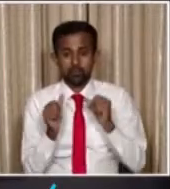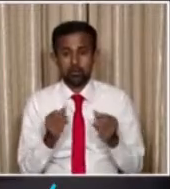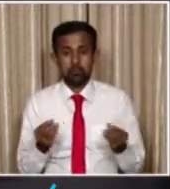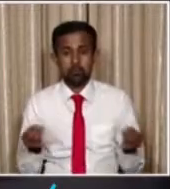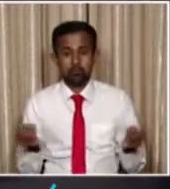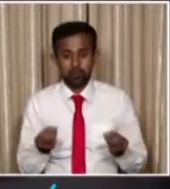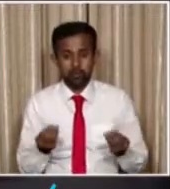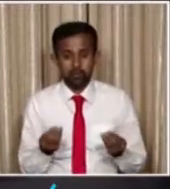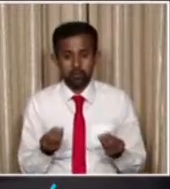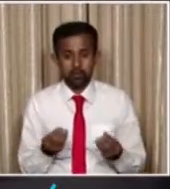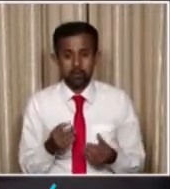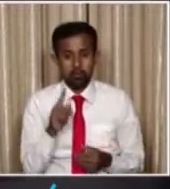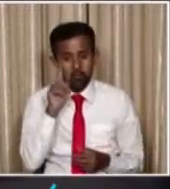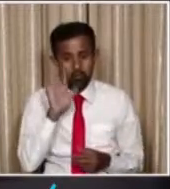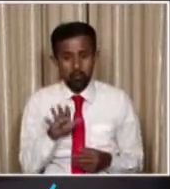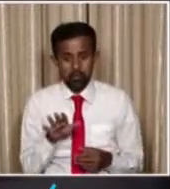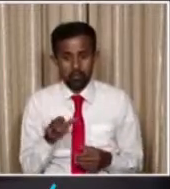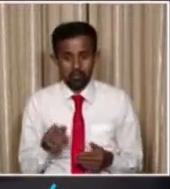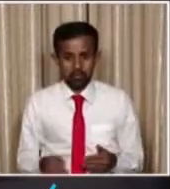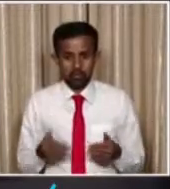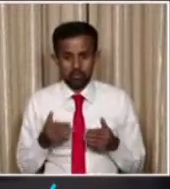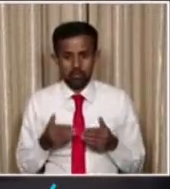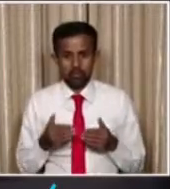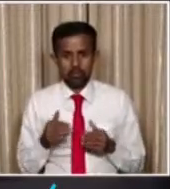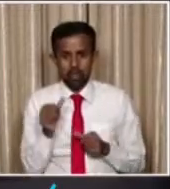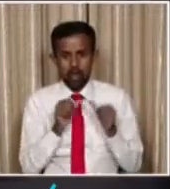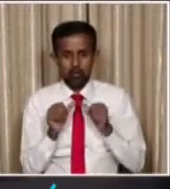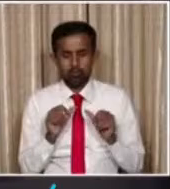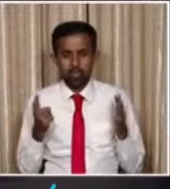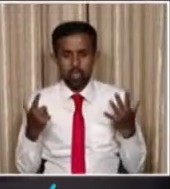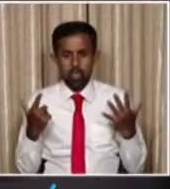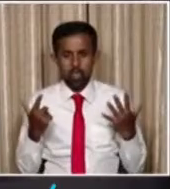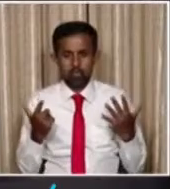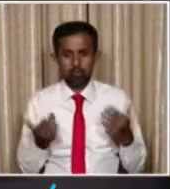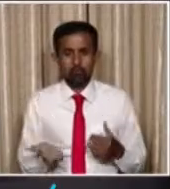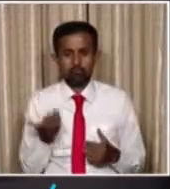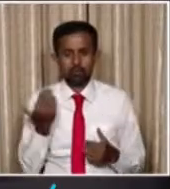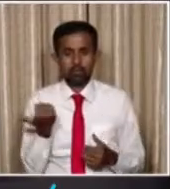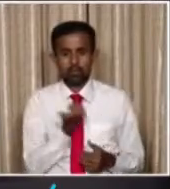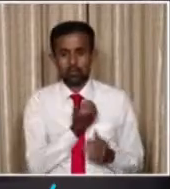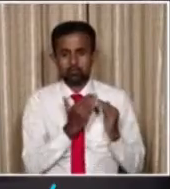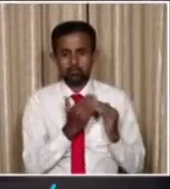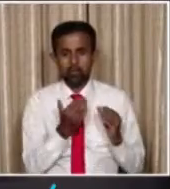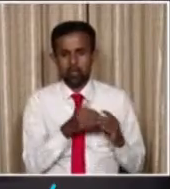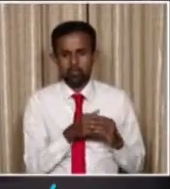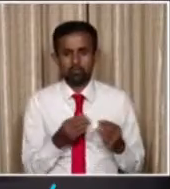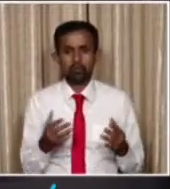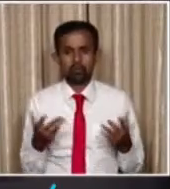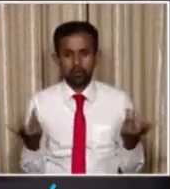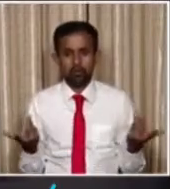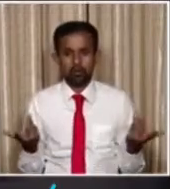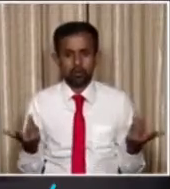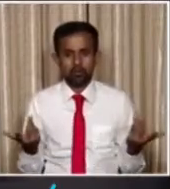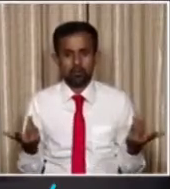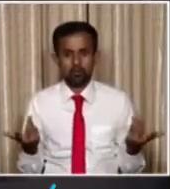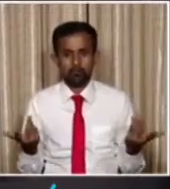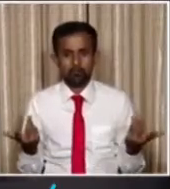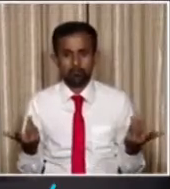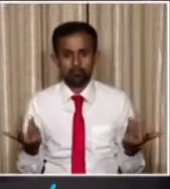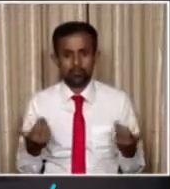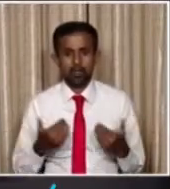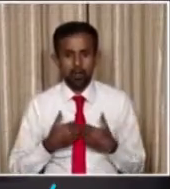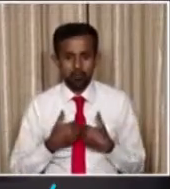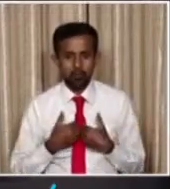ඒ කියලා බලාපොරොත්තු වෙනවා. දැනටත් මම හිතන්නේ ඖෂධ 70කට වඩා රෝහල් වල හිගයක් තියෙන බවට